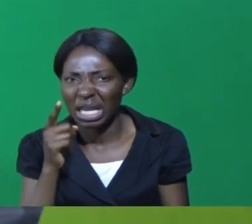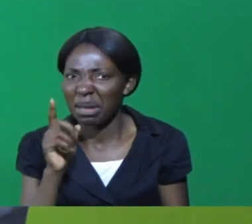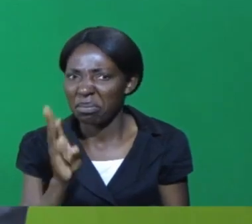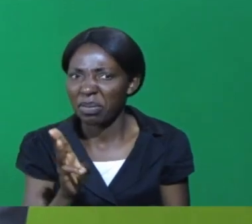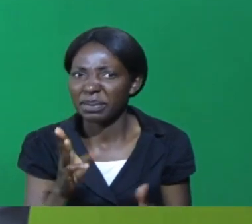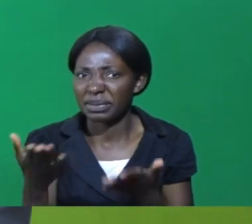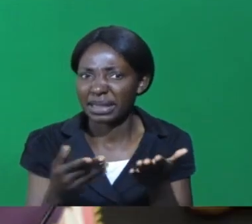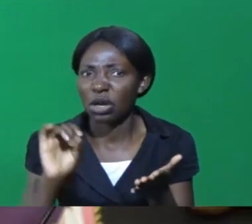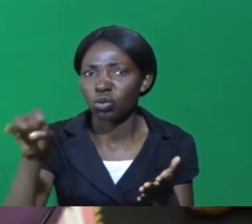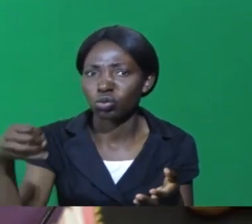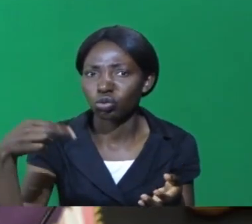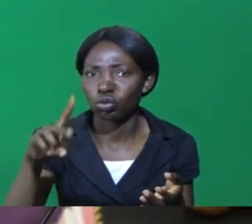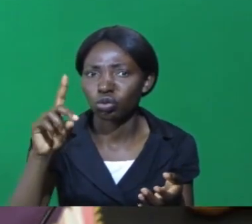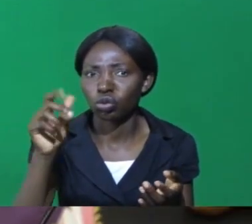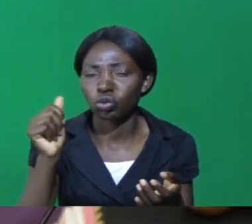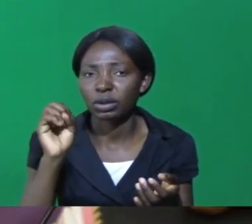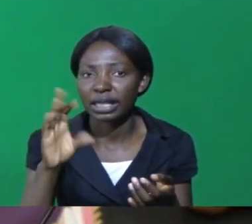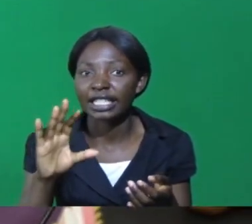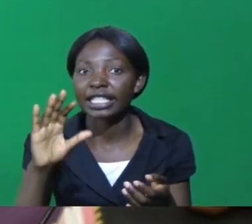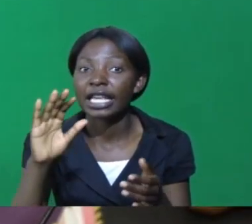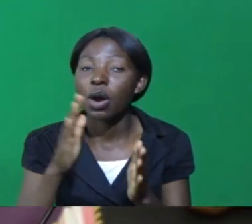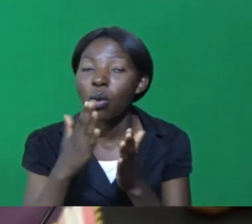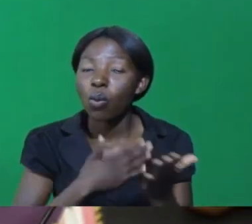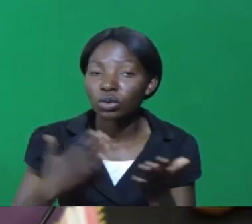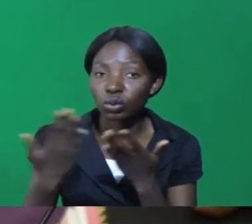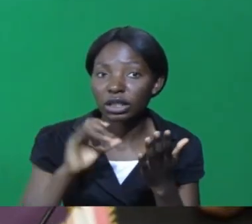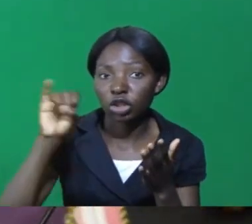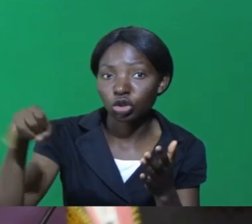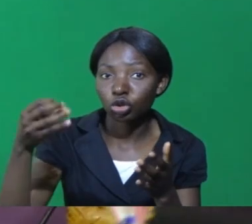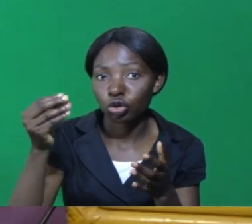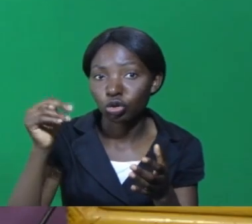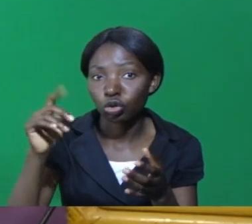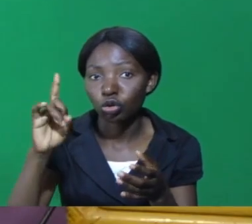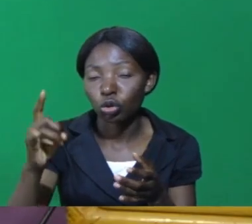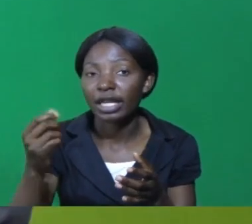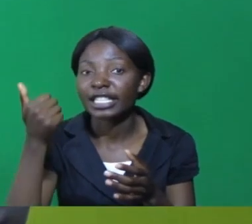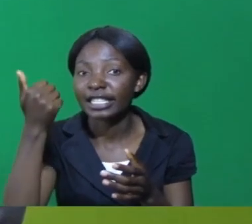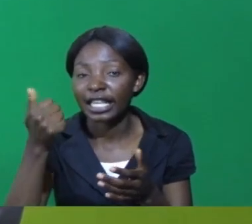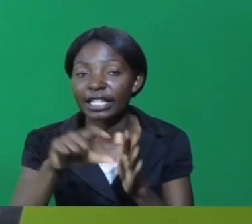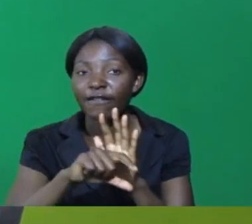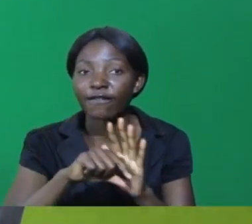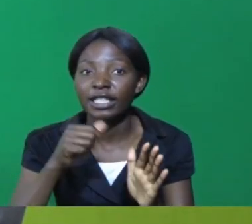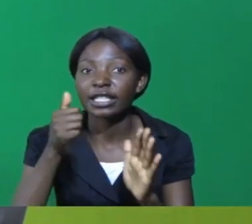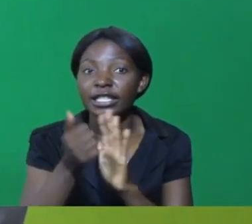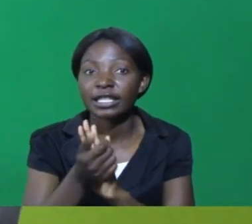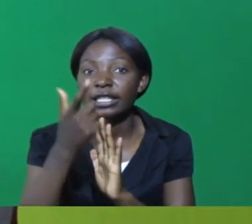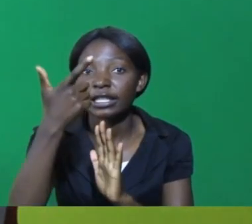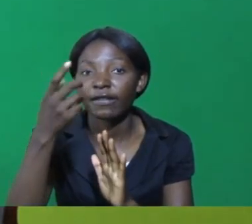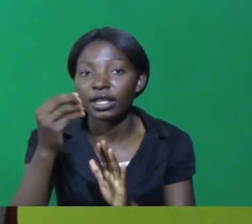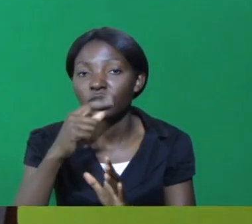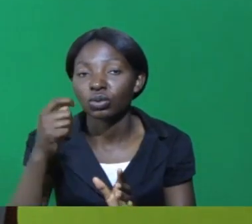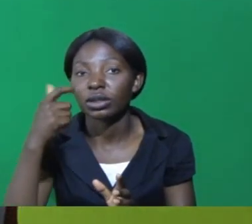Judas. Verengai futi munzwe kuna John 6 verse 70 kusvika pa 71. John 6 pavhesi ya 70